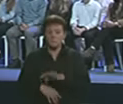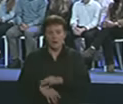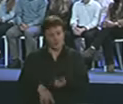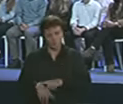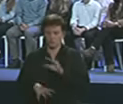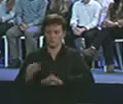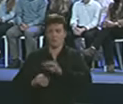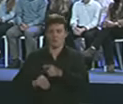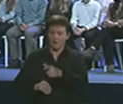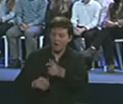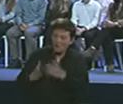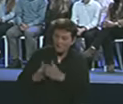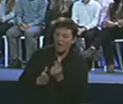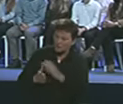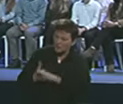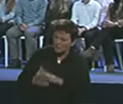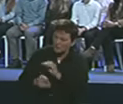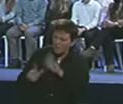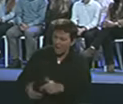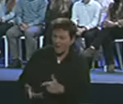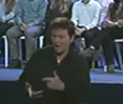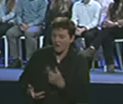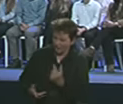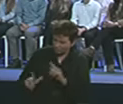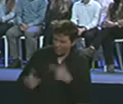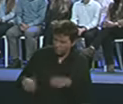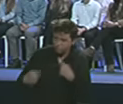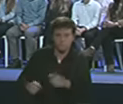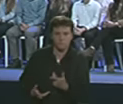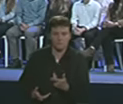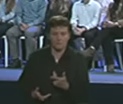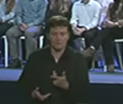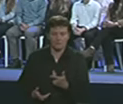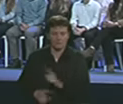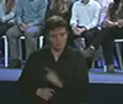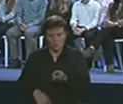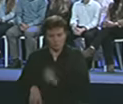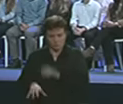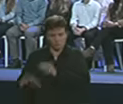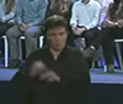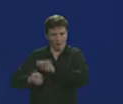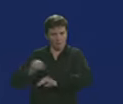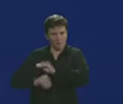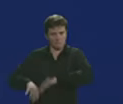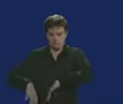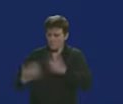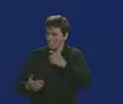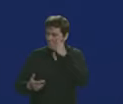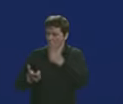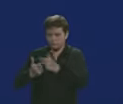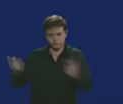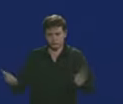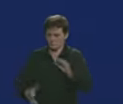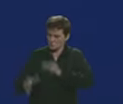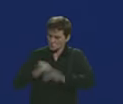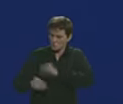On ne demande pas sa carte bleue. On ne lui demande pas si son compte en banque est plein ou est vide. On soigne quelqu'un, quelle que soit la couleur de sa peau,